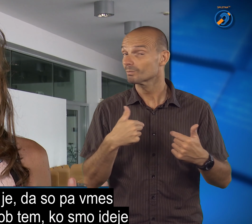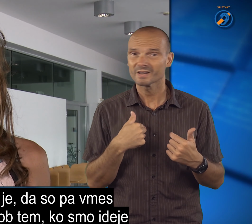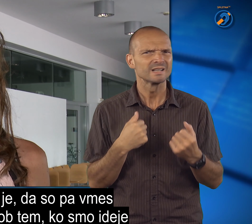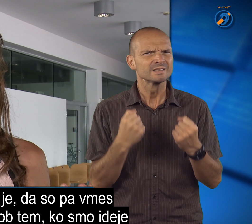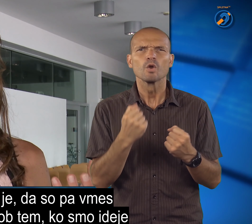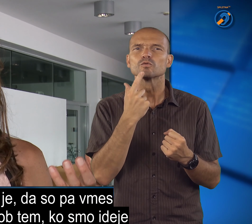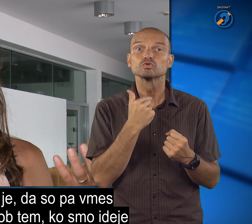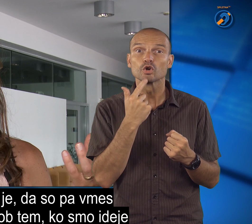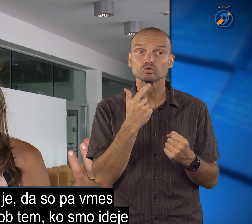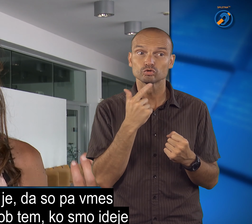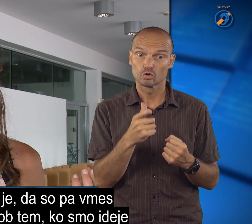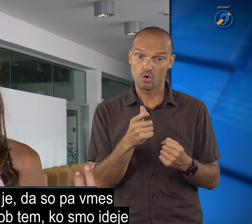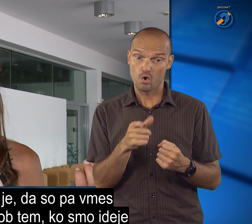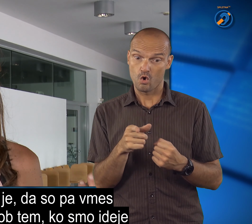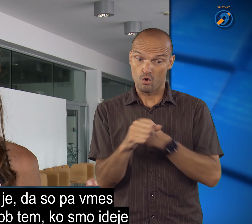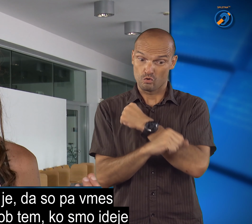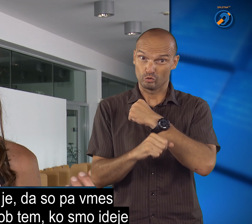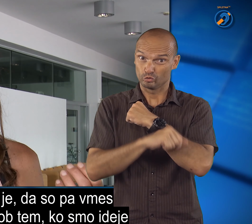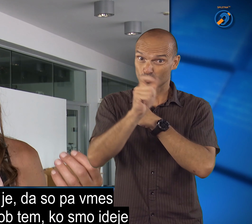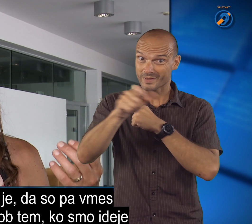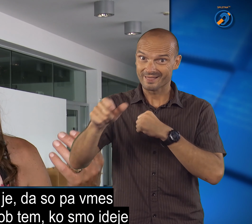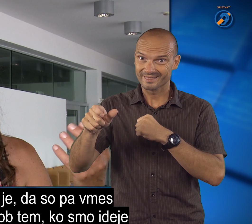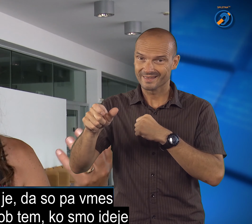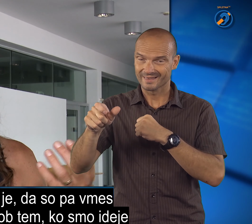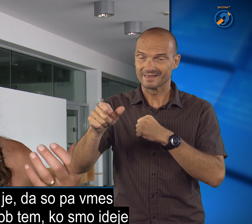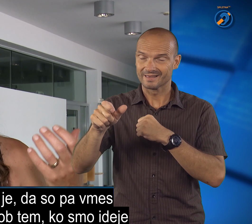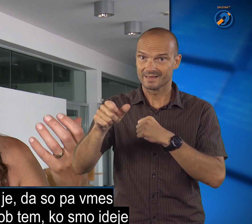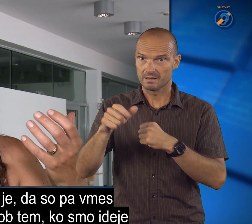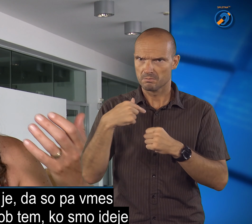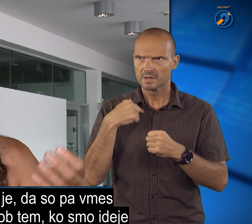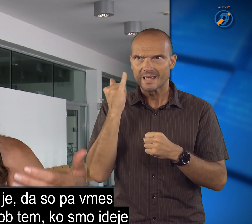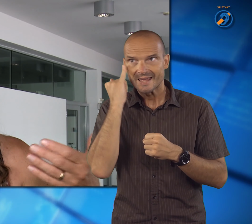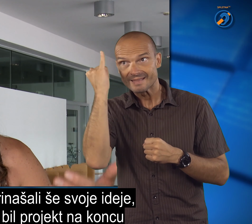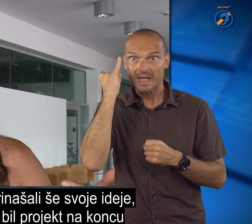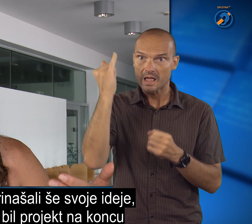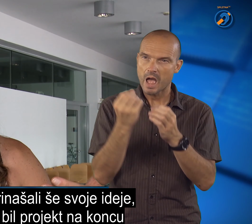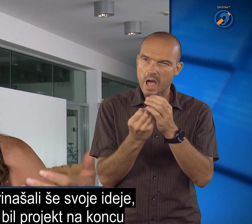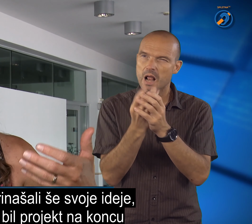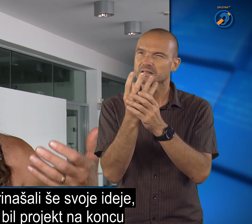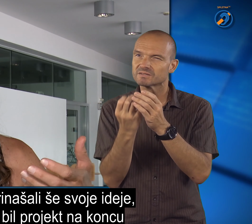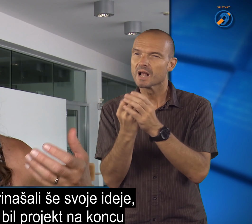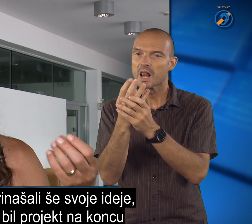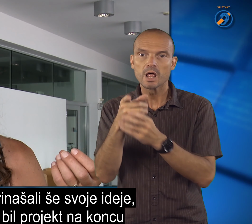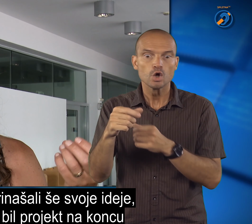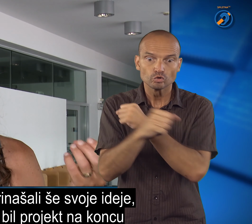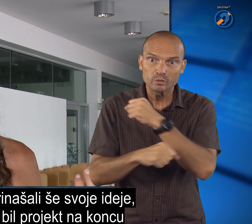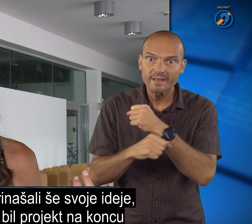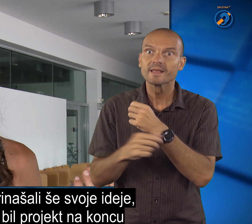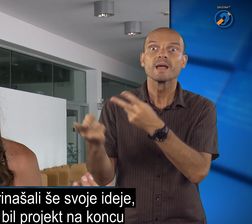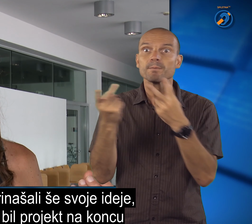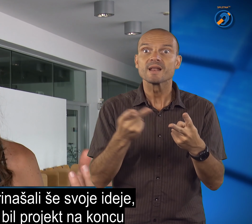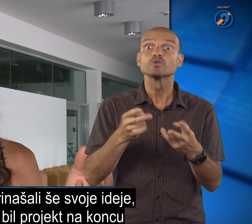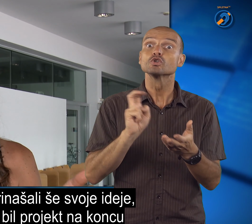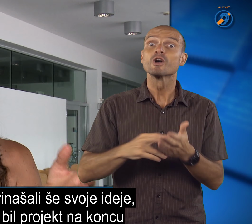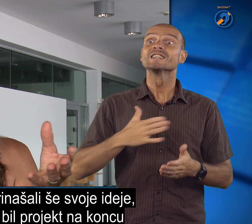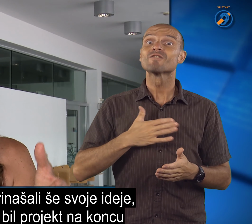Všeč mi je, da so pa vmes študenti, ob tem, ko smo ideje razvijali, oni prinašali še svoje